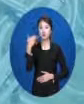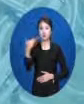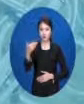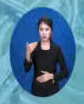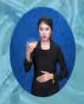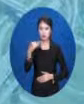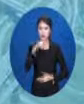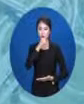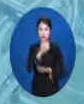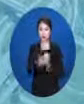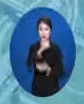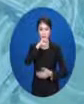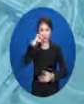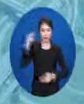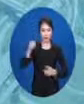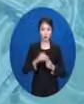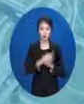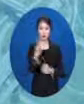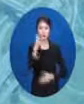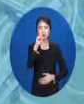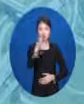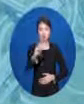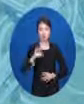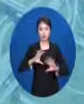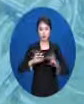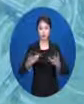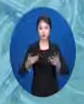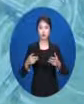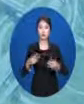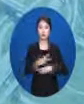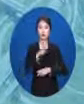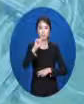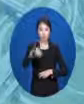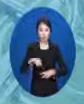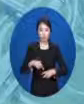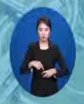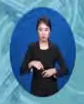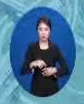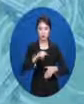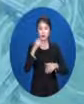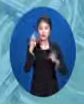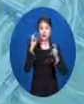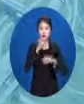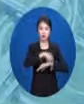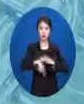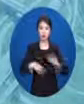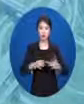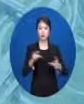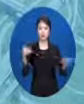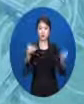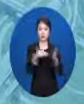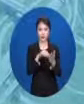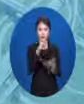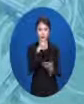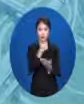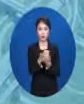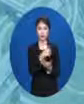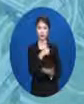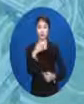통과, 2011년 국토부 도로정비 기본계획 우선순위 반영 등 충분한 타당성을 갖추고